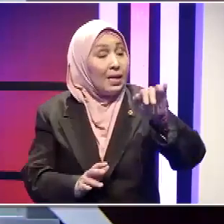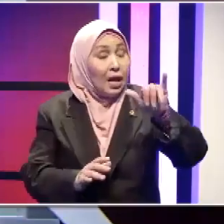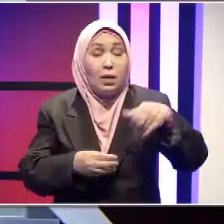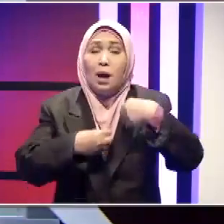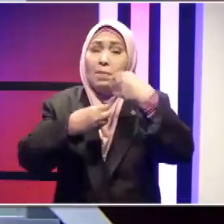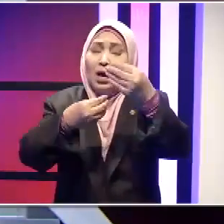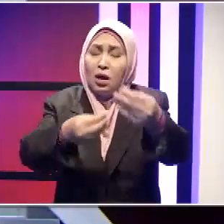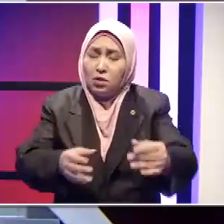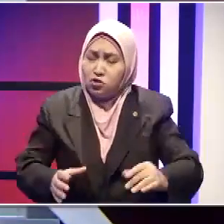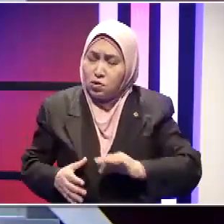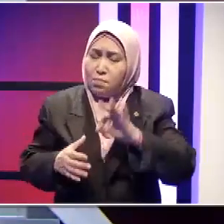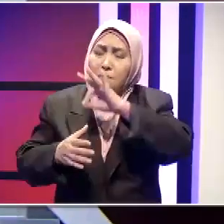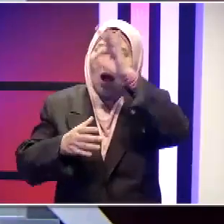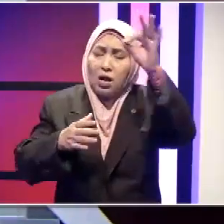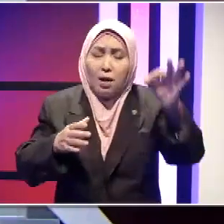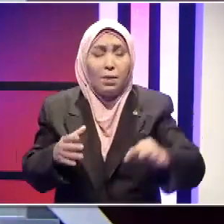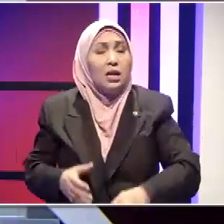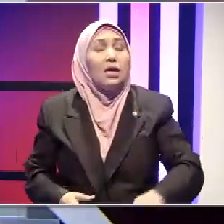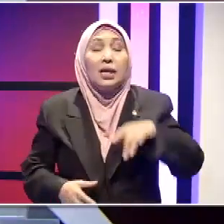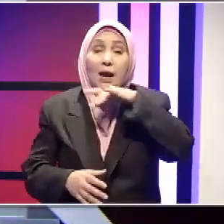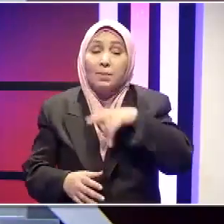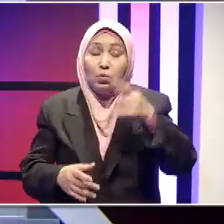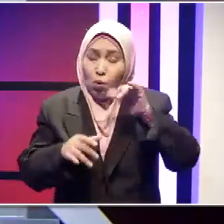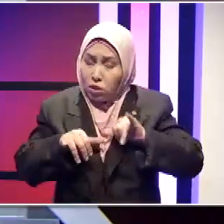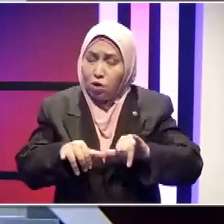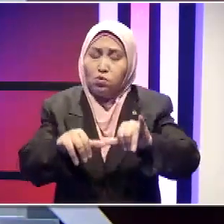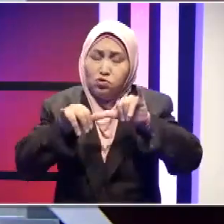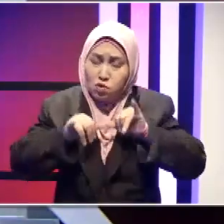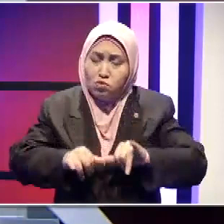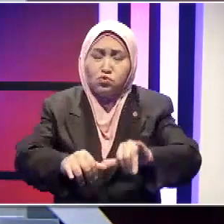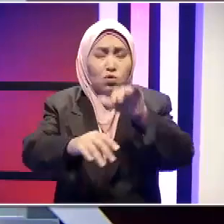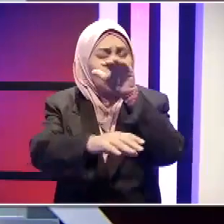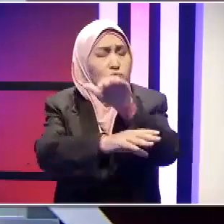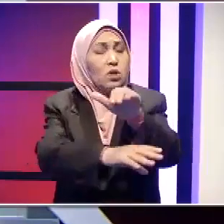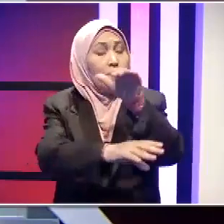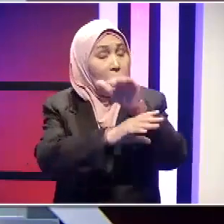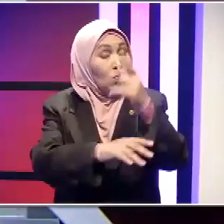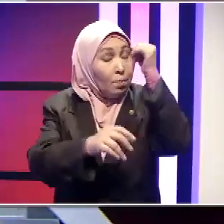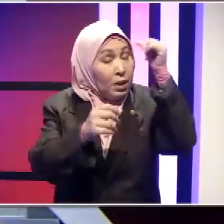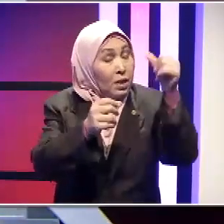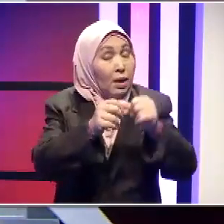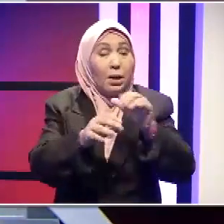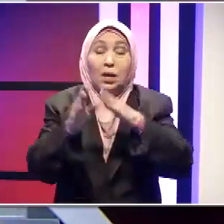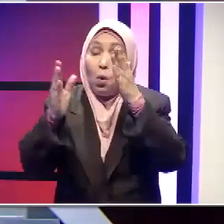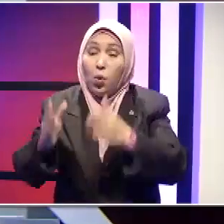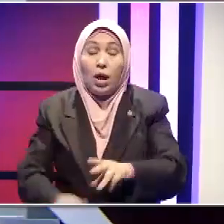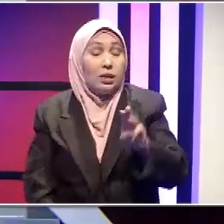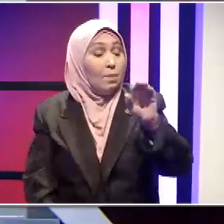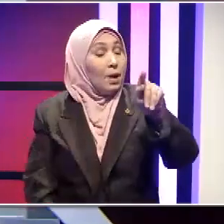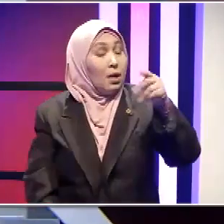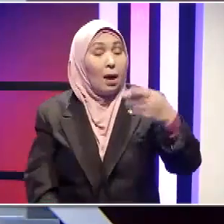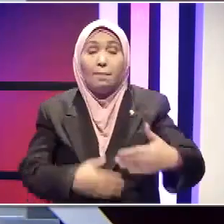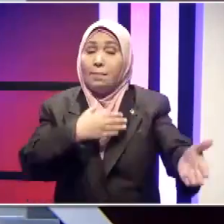semangat kepada nabi untuk terus terus berjuang untuk terus mengingatkan kepada orang-orang di Mekkah untuk terus